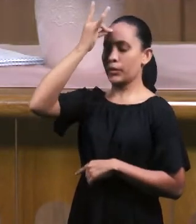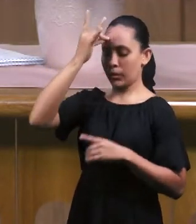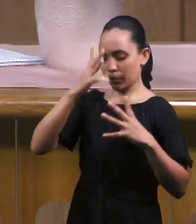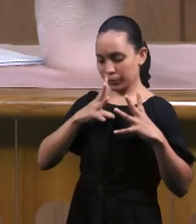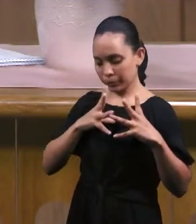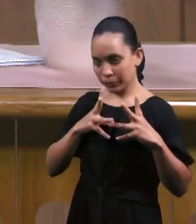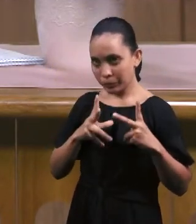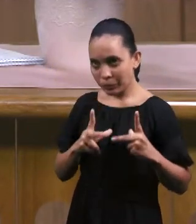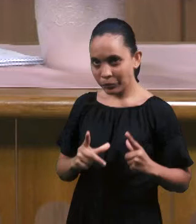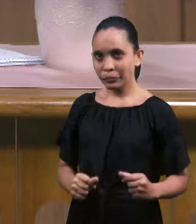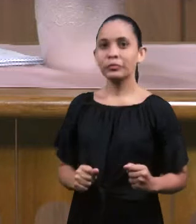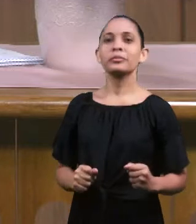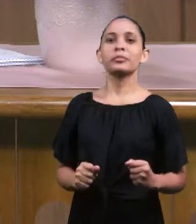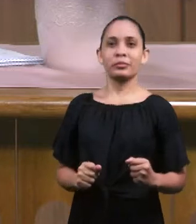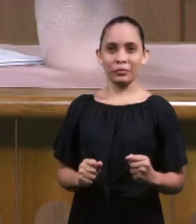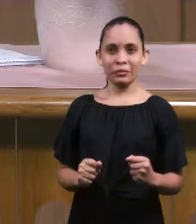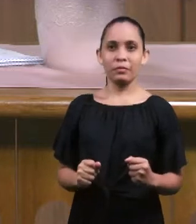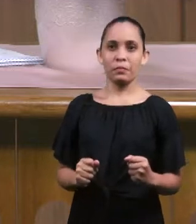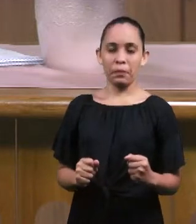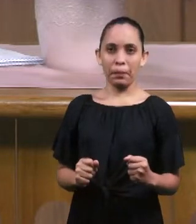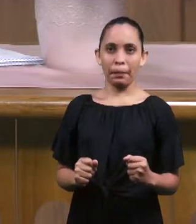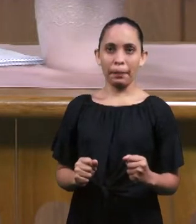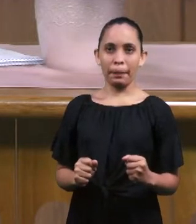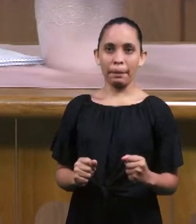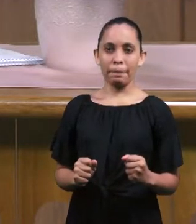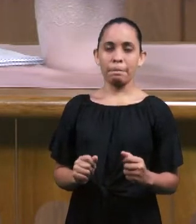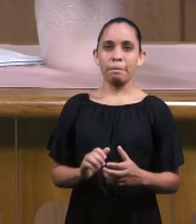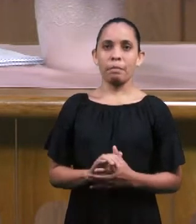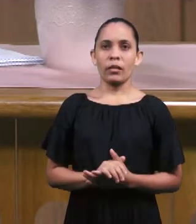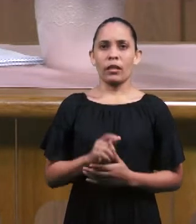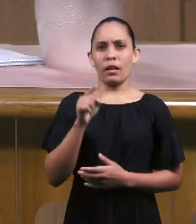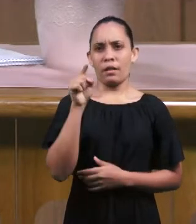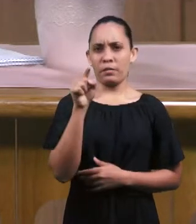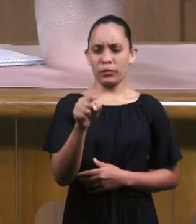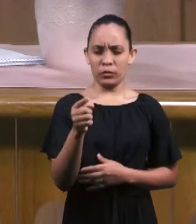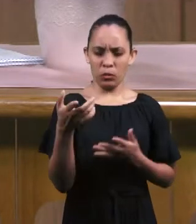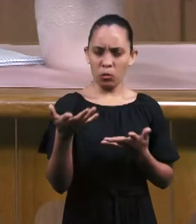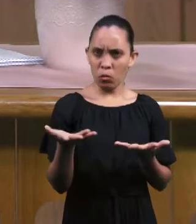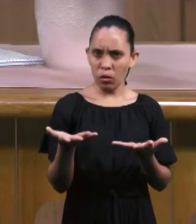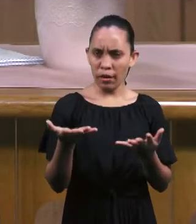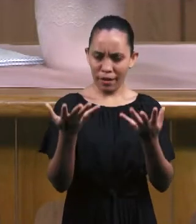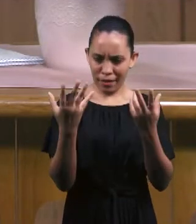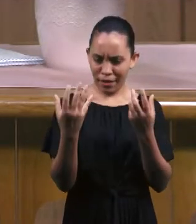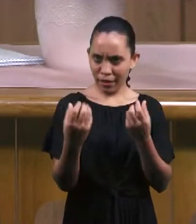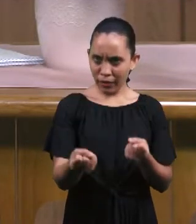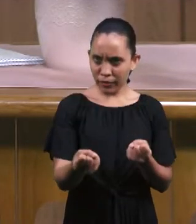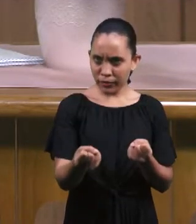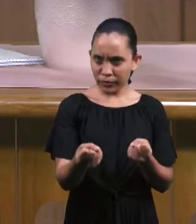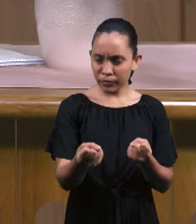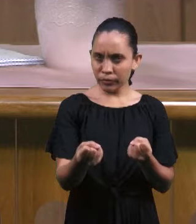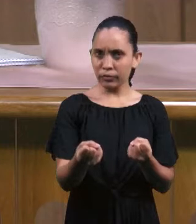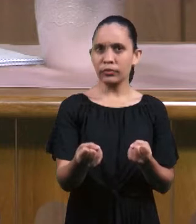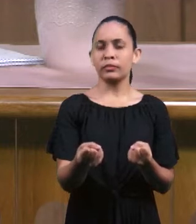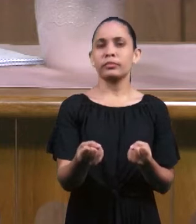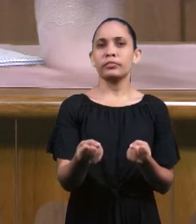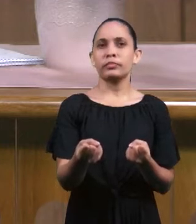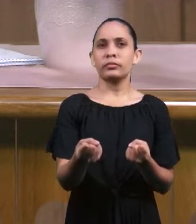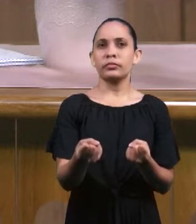il n'y a pas de raison afin que vous acceptez, nous pouvons dire, une sanctification